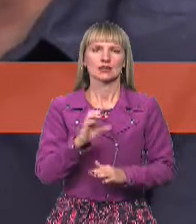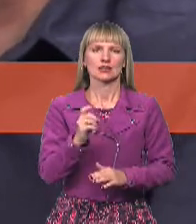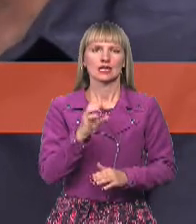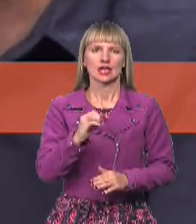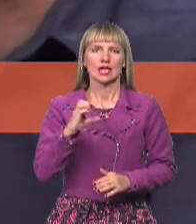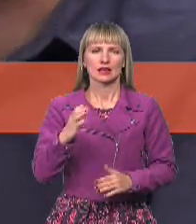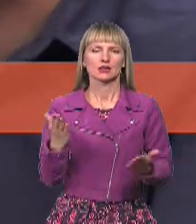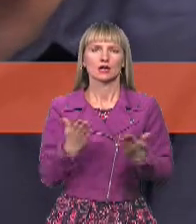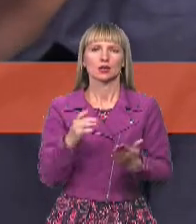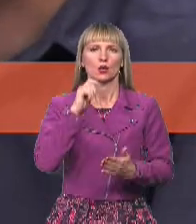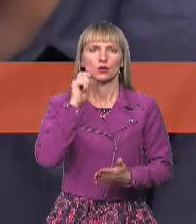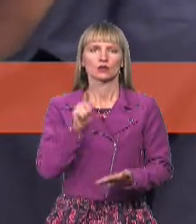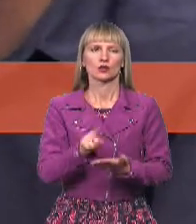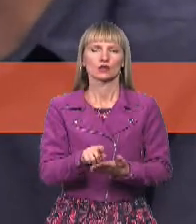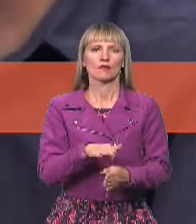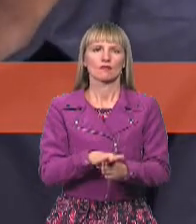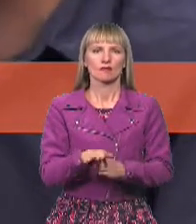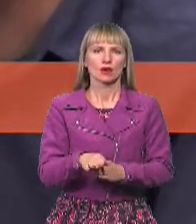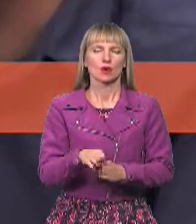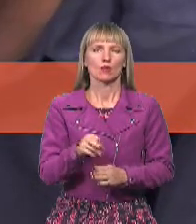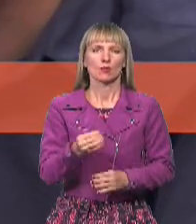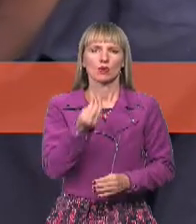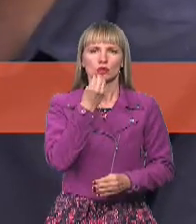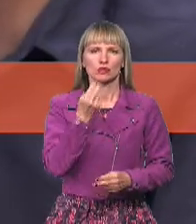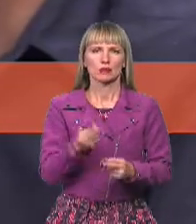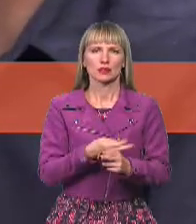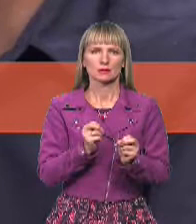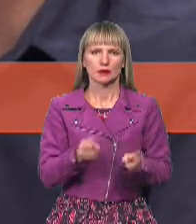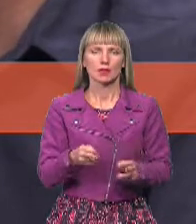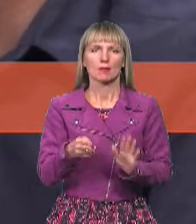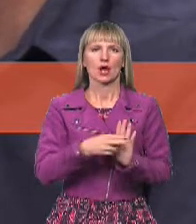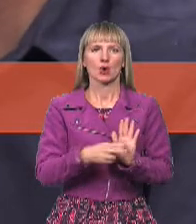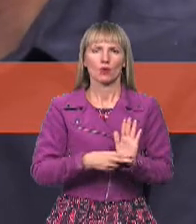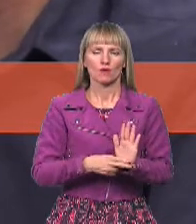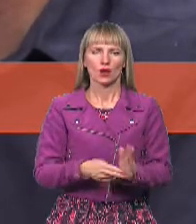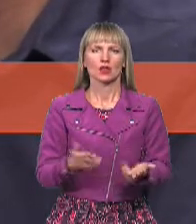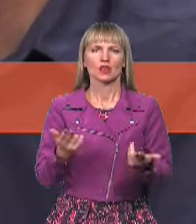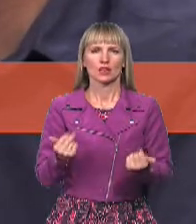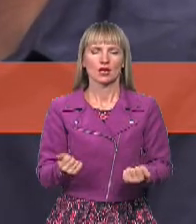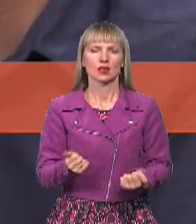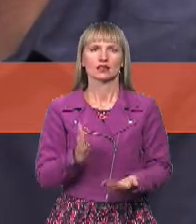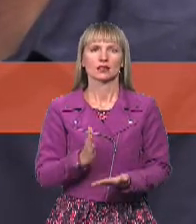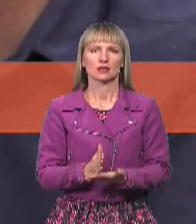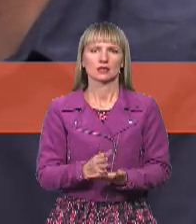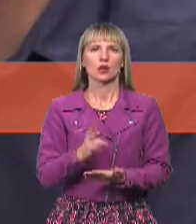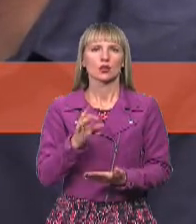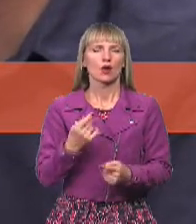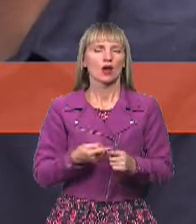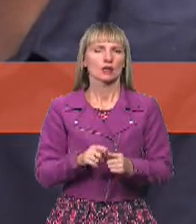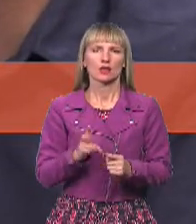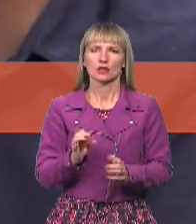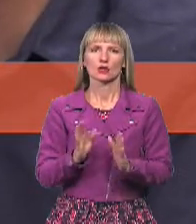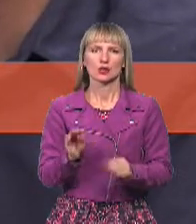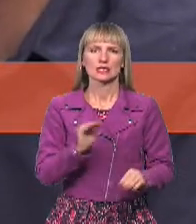повинна виконати в рамках там стандартів харчової безпеки, маркування. Да, опять-таки, є, ну, це не тільки система